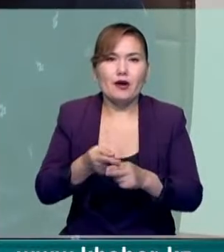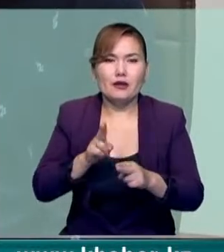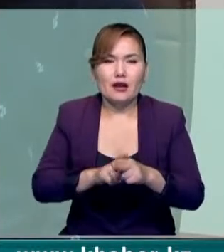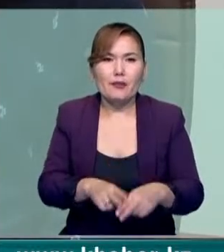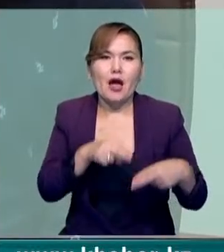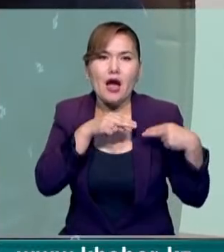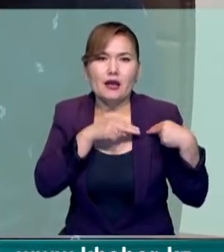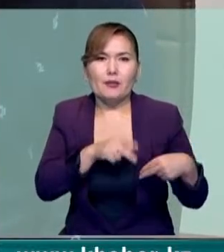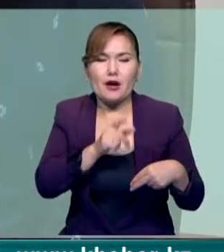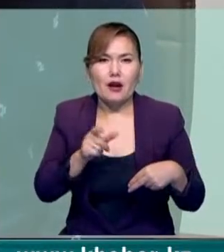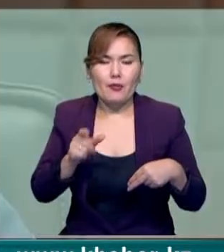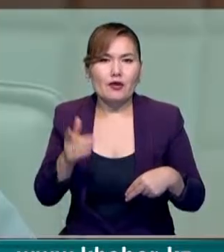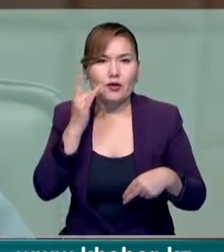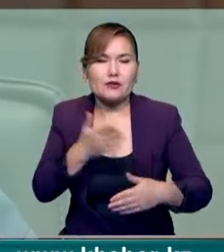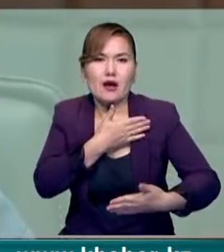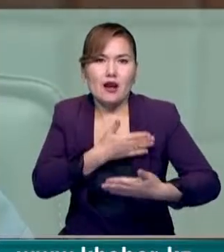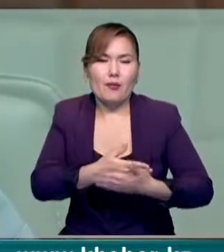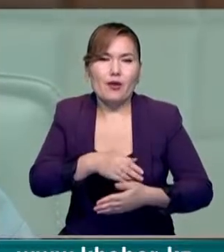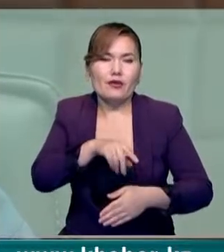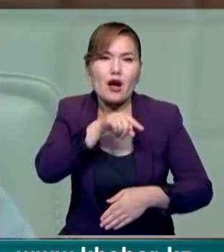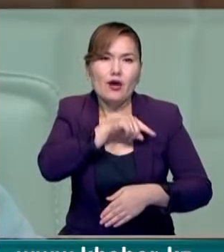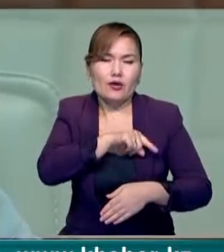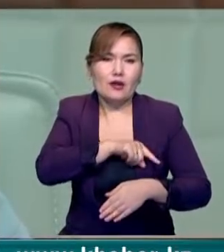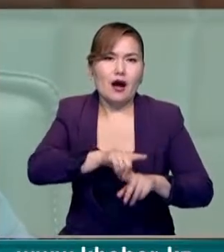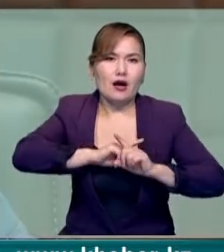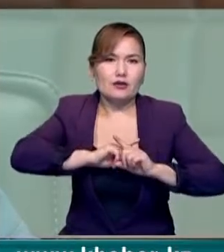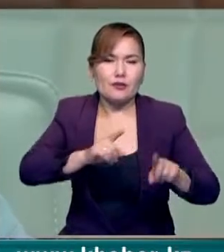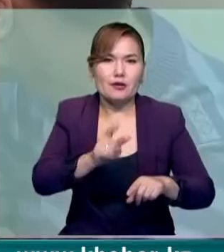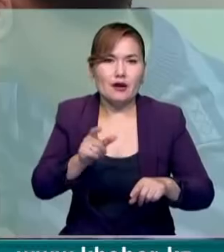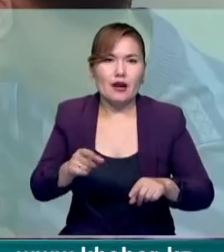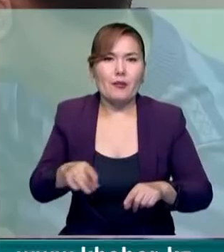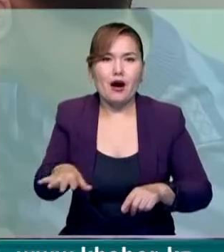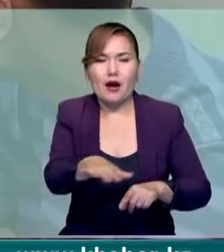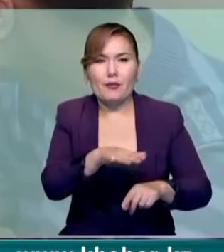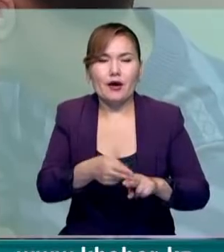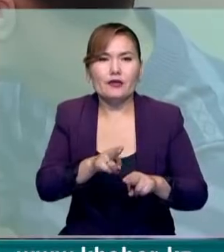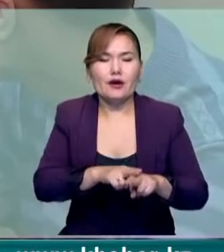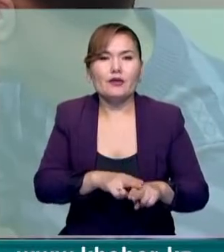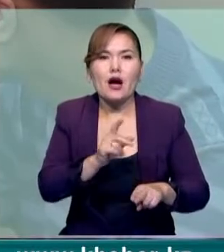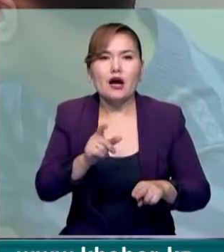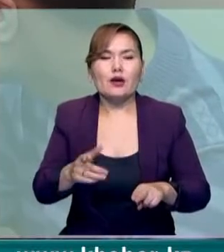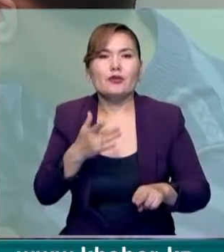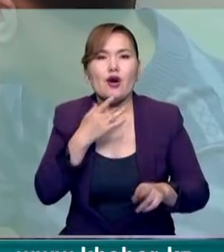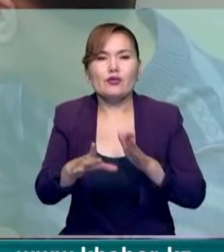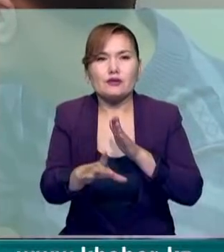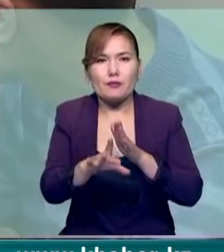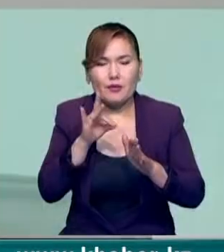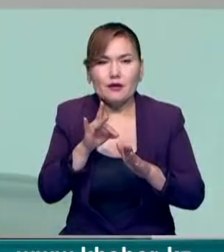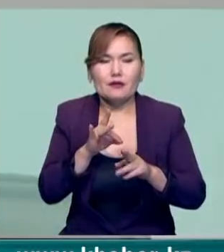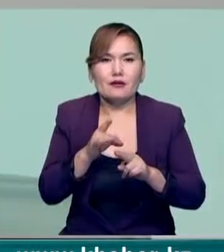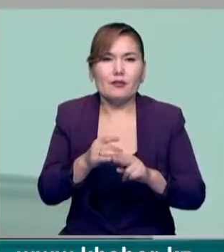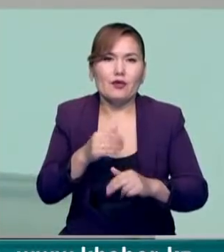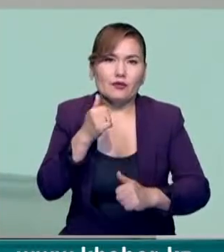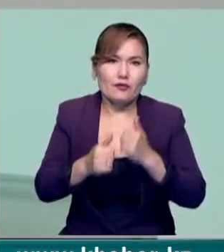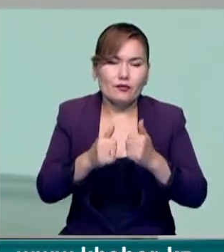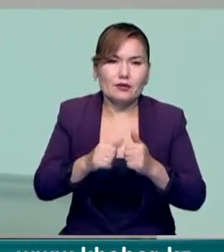еңбек адамдары қоғамда өзіндік болмыс бітімімен дараланған тұлғаларды аймақ тұрғындары дауыс беру арқылы анықтайтын болады.